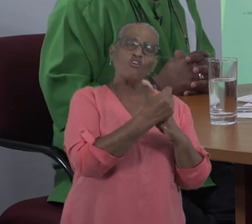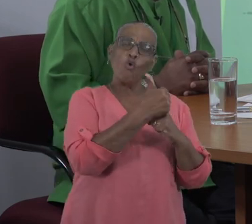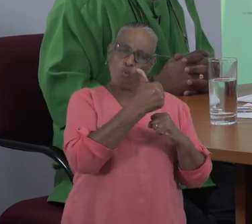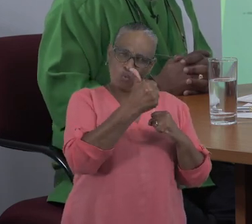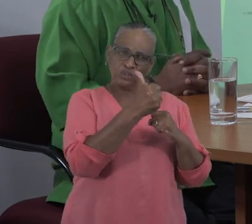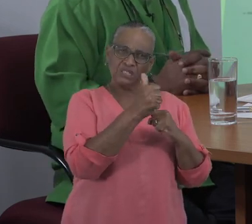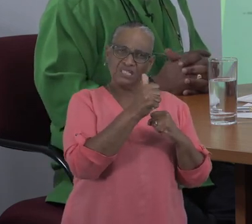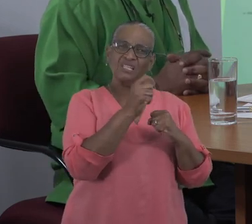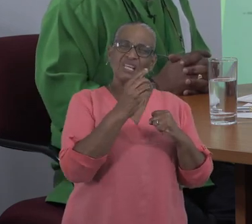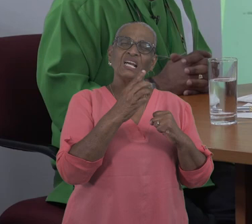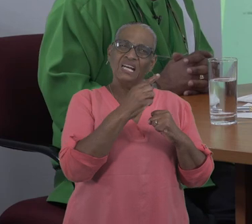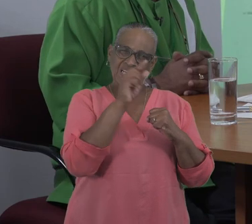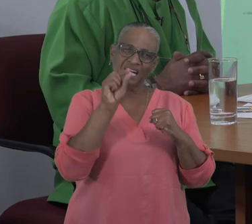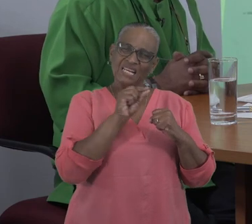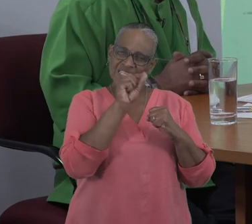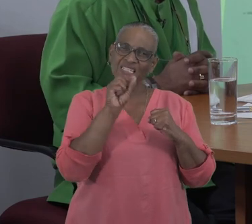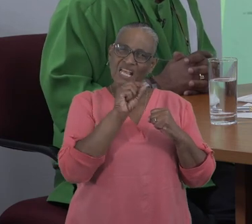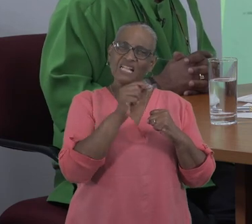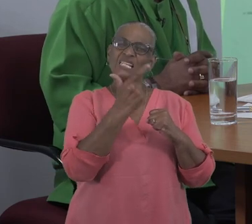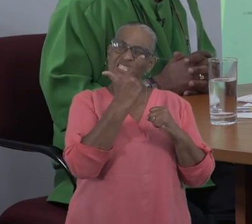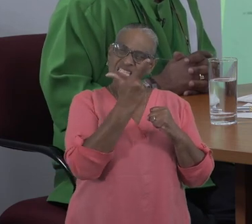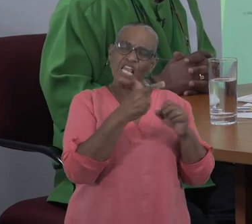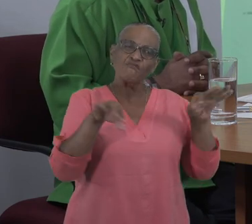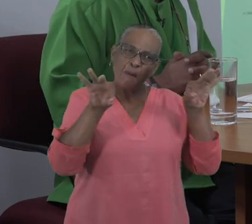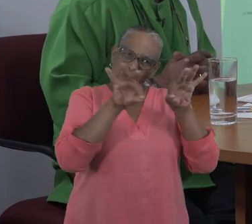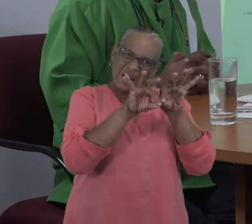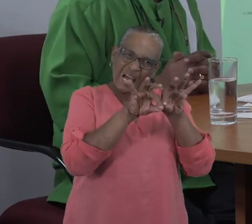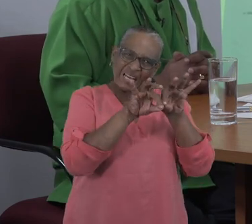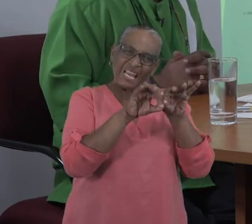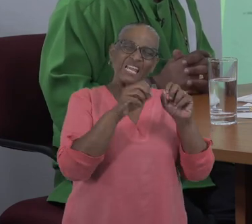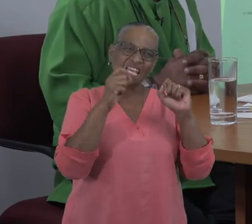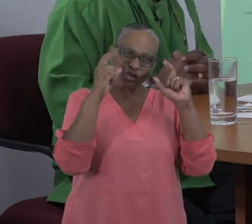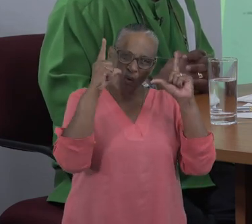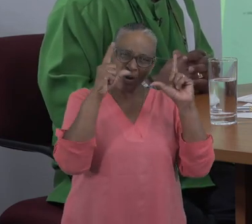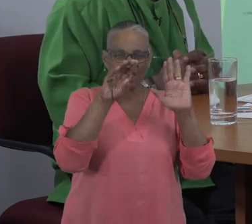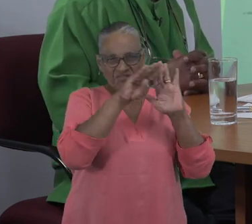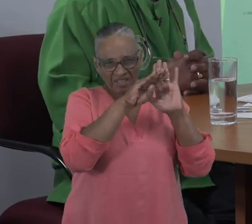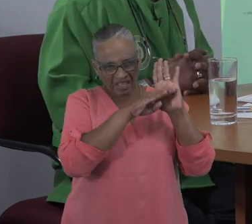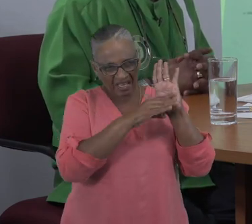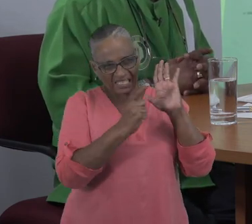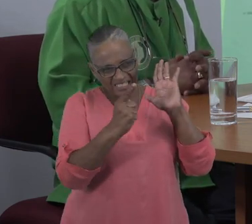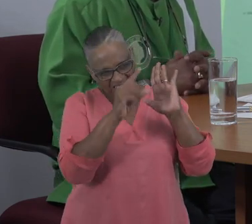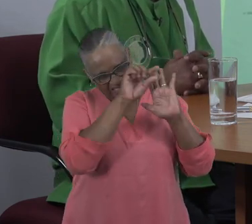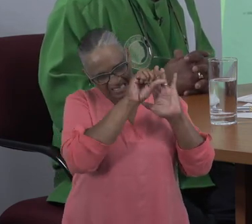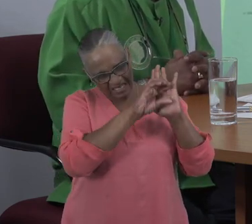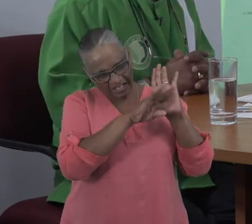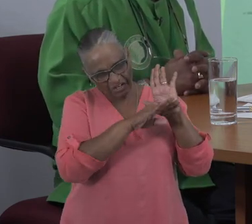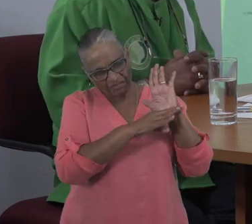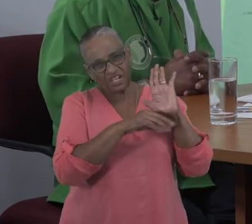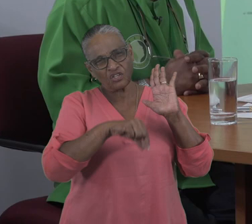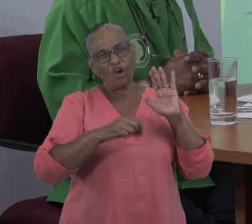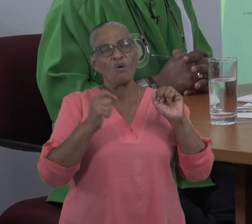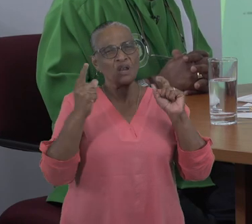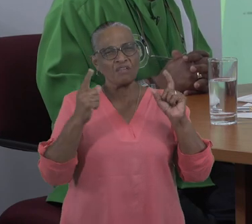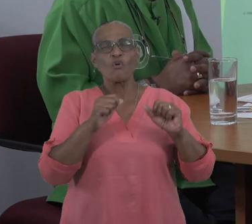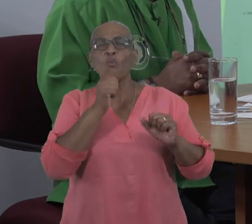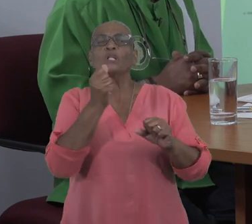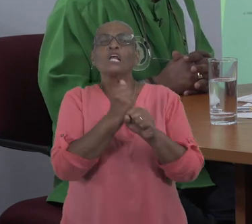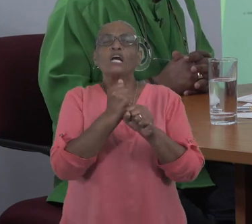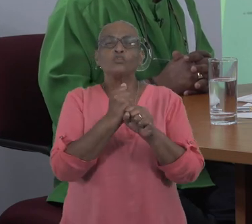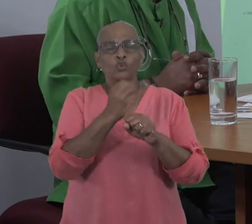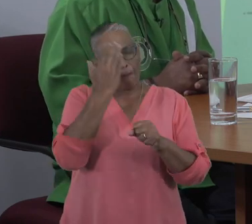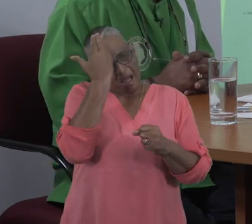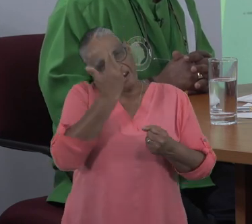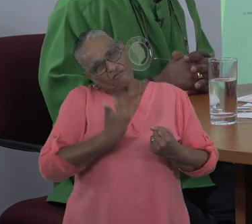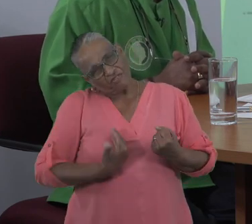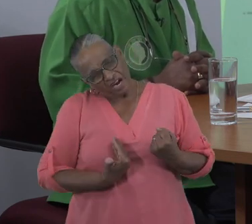is een geluksgetal, ja. Een priemgetal, dat is een mooi getal. Er zijn 7 belangrijke dingen in het leven, ja. Simpele dingen in het leven die je kan doen om